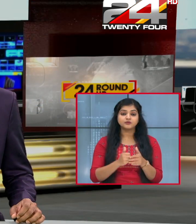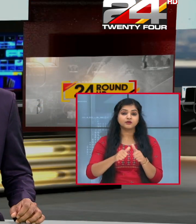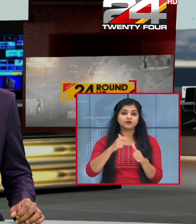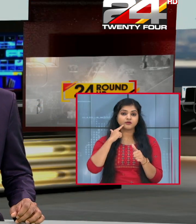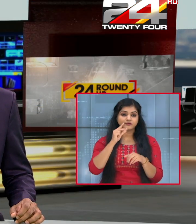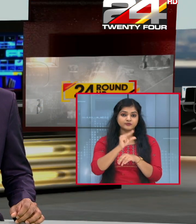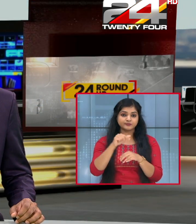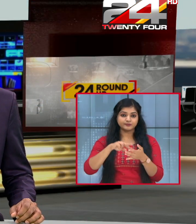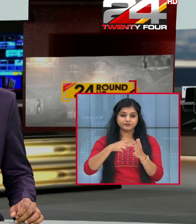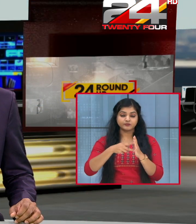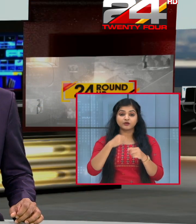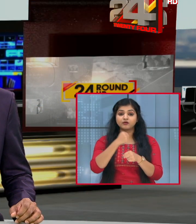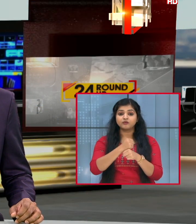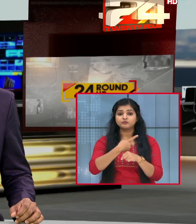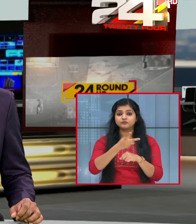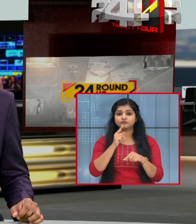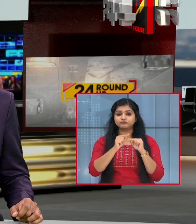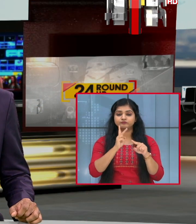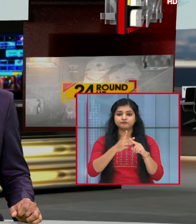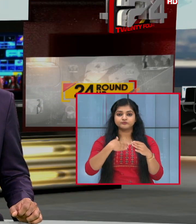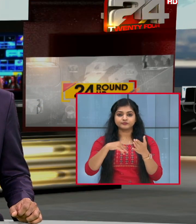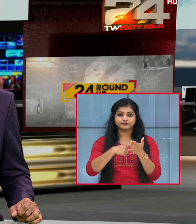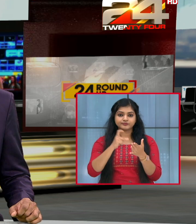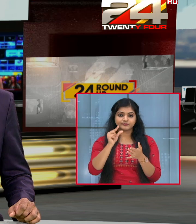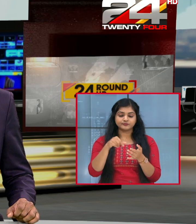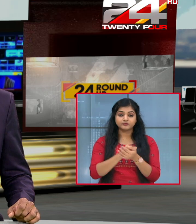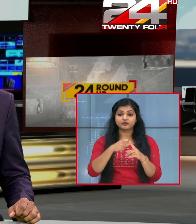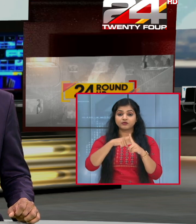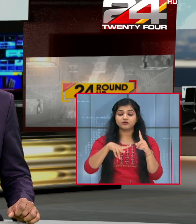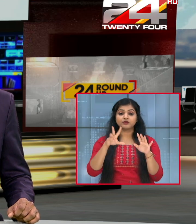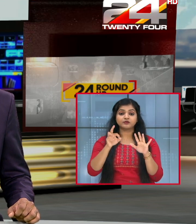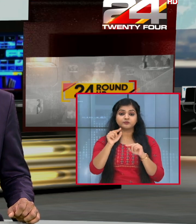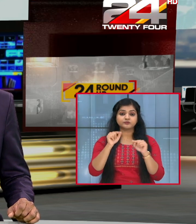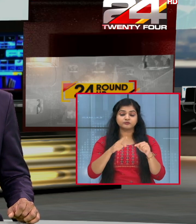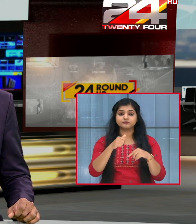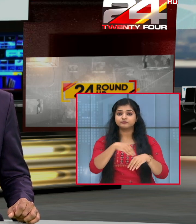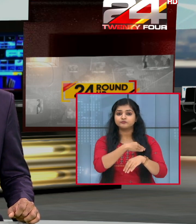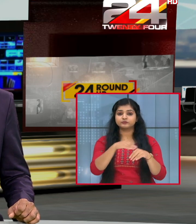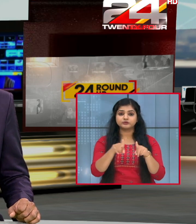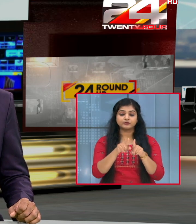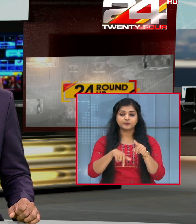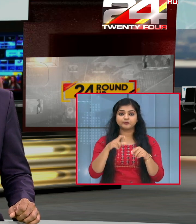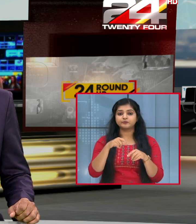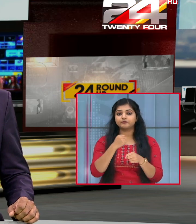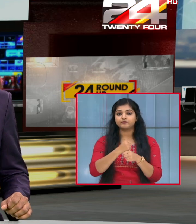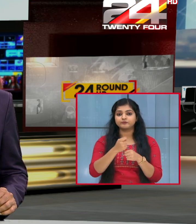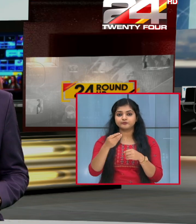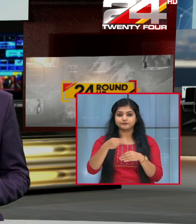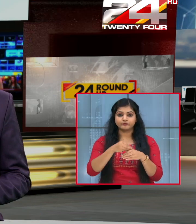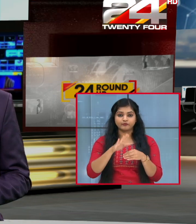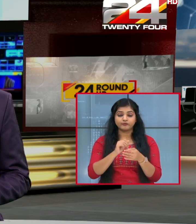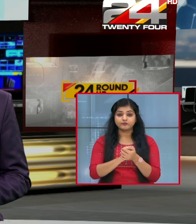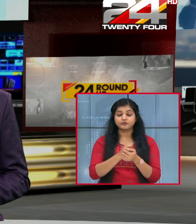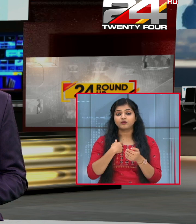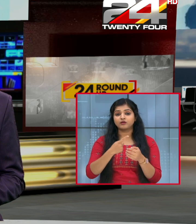AI ക്യാമറ പദ്ധതിയിൽ സർക്കാരിനെതിരെ ആരോപണം തുടരുകയാണ് രമേശ് ചെന്നിത്തല. കേരളത്തിൽ 80% കമ്മീഷനാണ് സർക്കാരിന് ലഭിക്കുക. മടിയിൽ കനമുള്ളത്